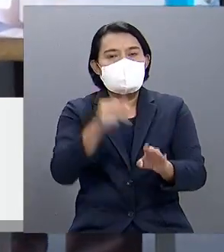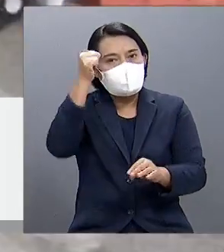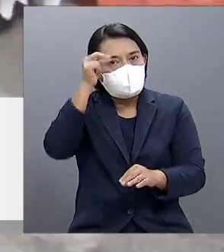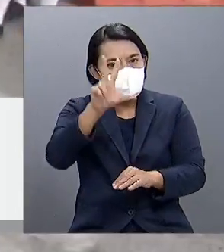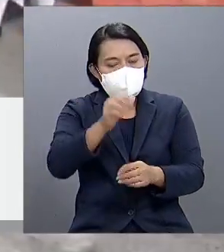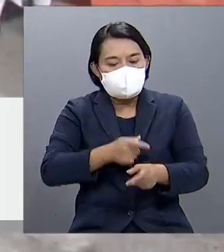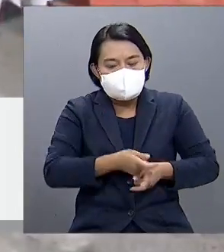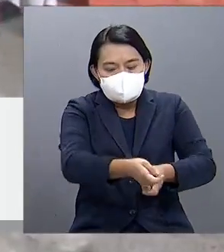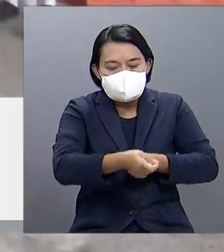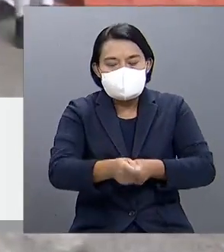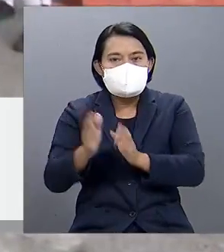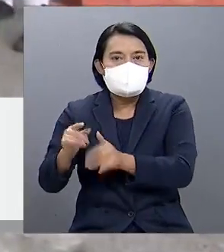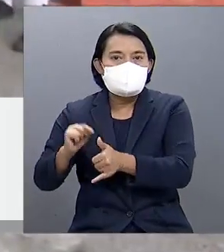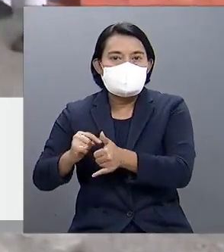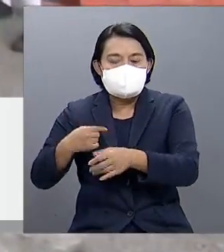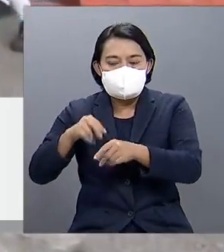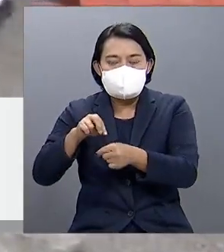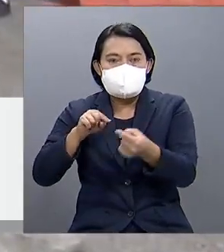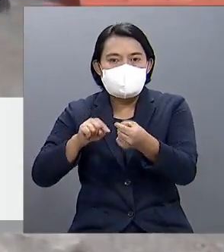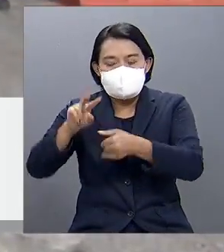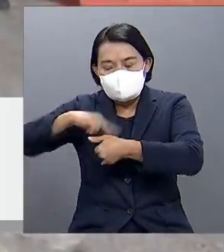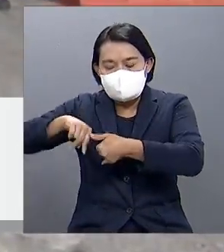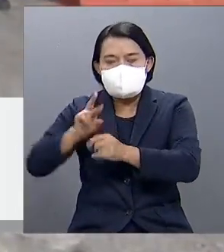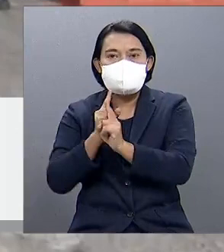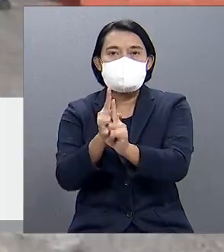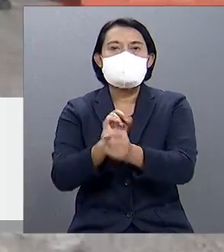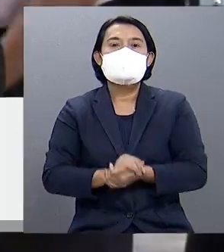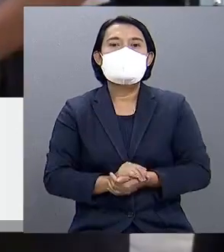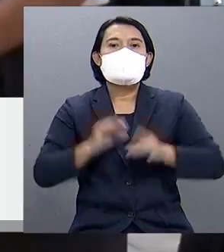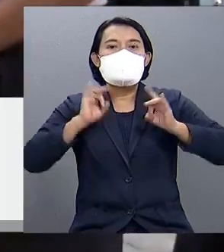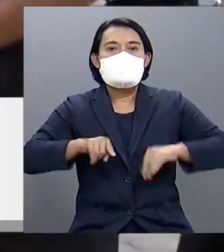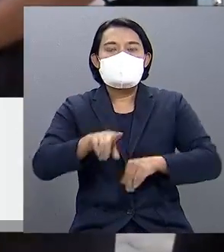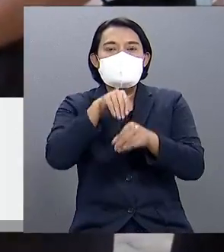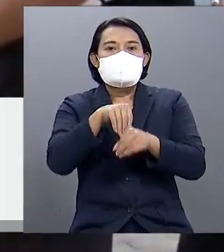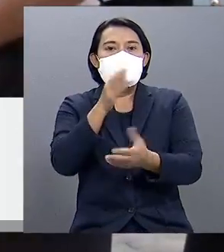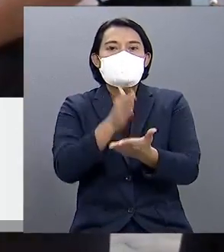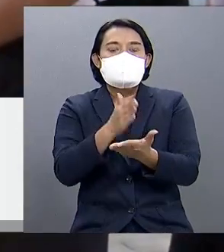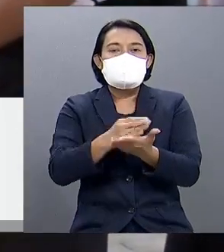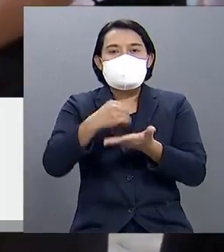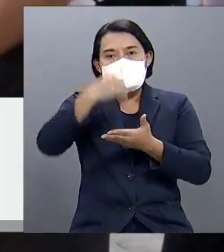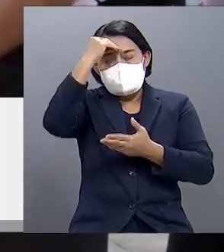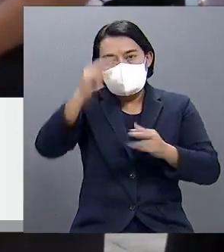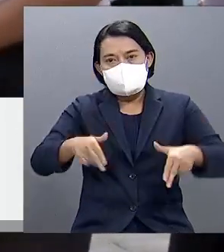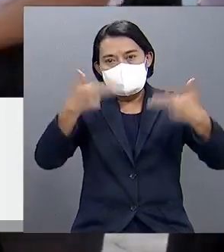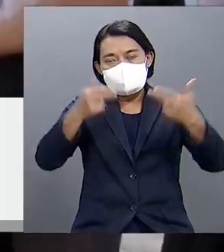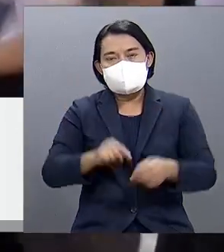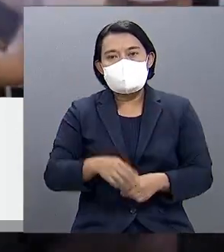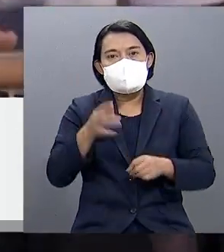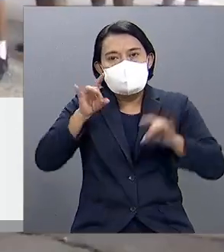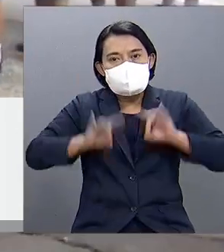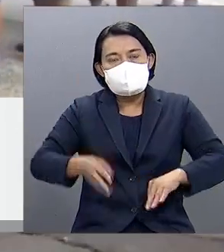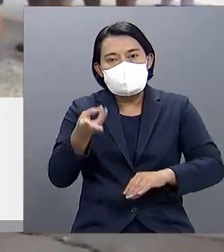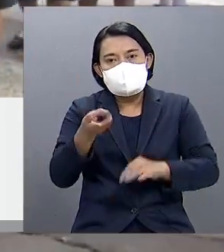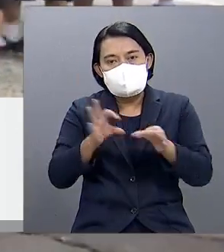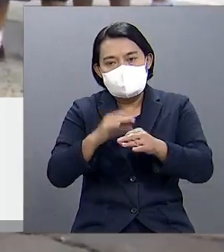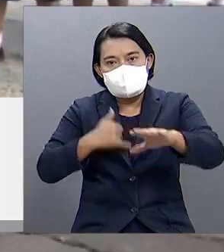ติดเชื้อให้เข้าระบบรักษาคนที่สัมผัสเสี่ยงสูงให้หยุดให้เรียนออนไลน์ส่วนคนสัมผัสเสี่ยงต่ำให้เรียนออนไซต์ได้ต่อไปนะ